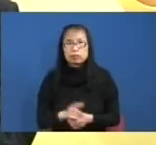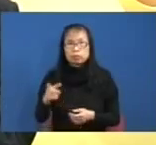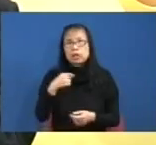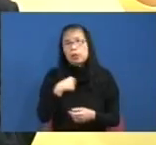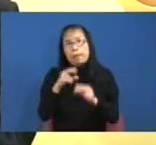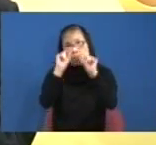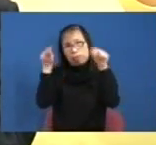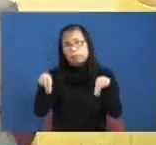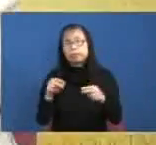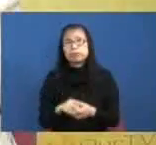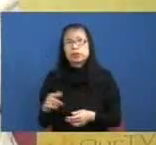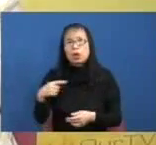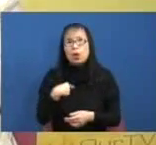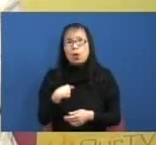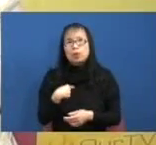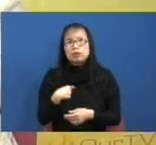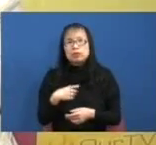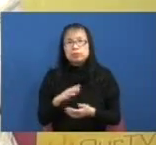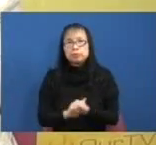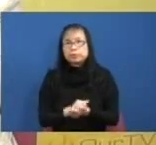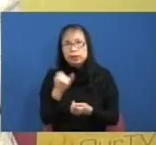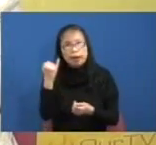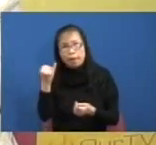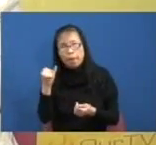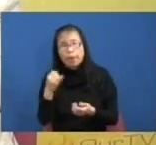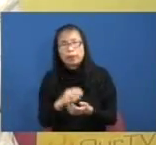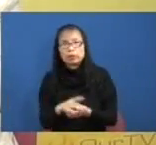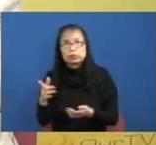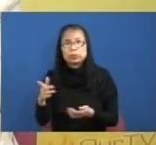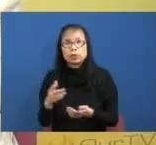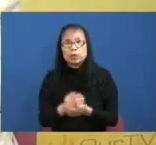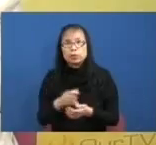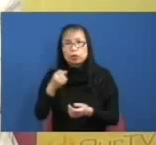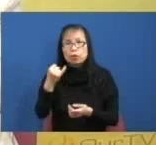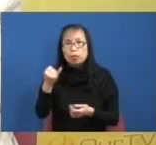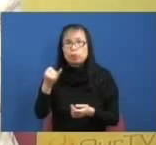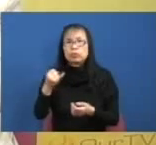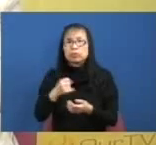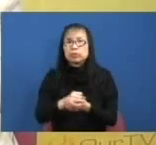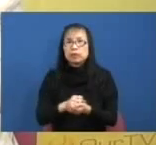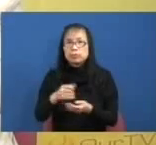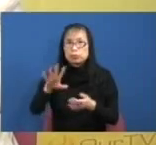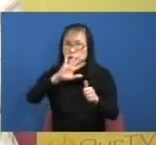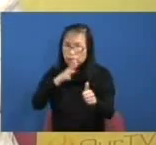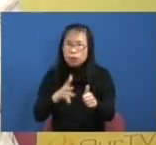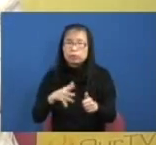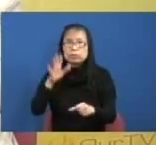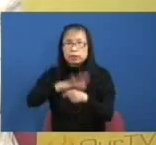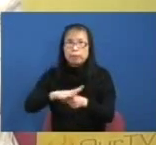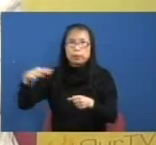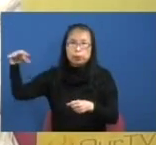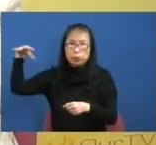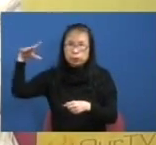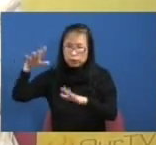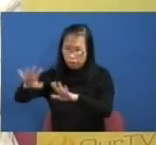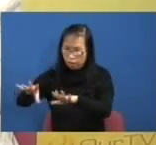咯，即係我哋都即係今次災難性嘅情況咧，都幾絕對影響到。即日本的農產品，以至